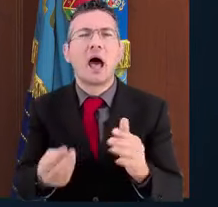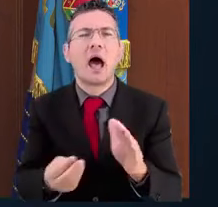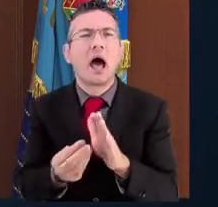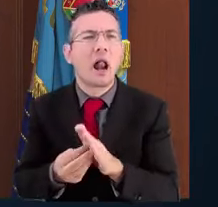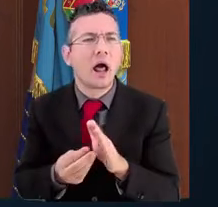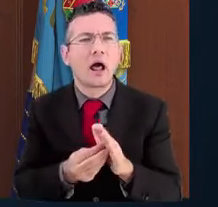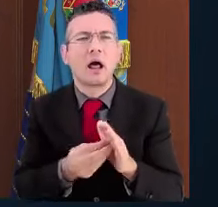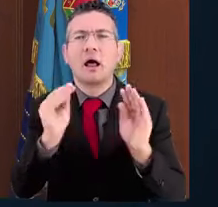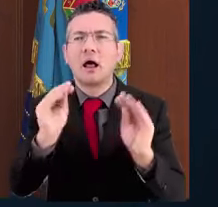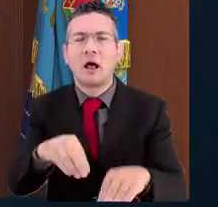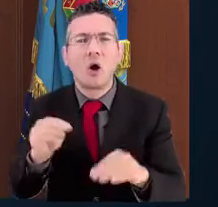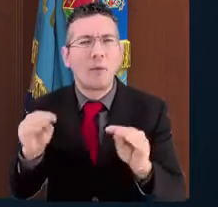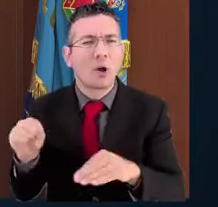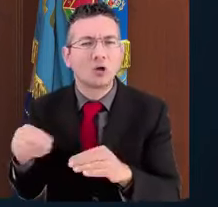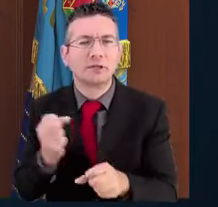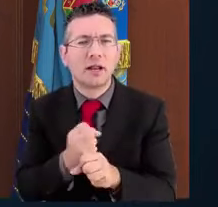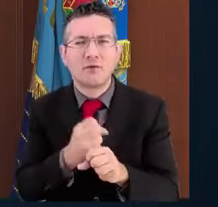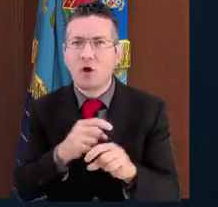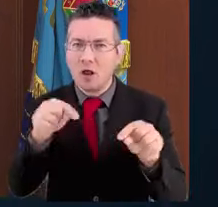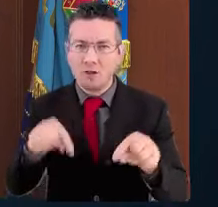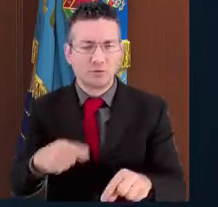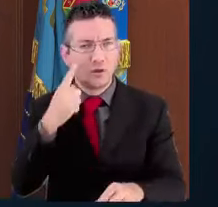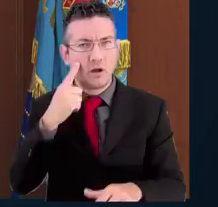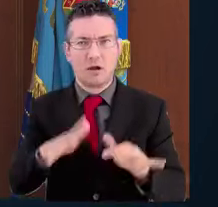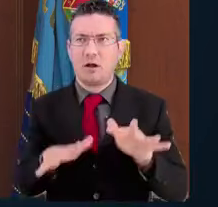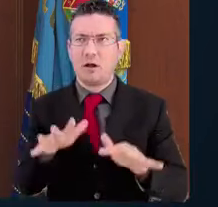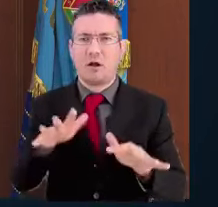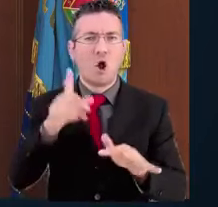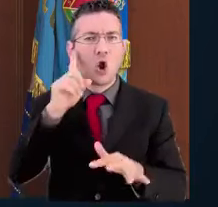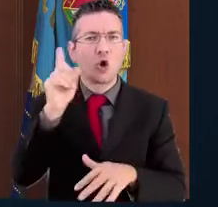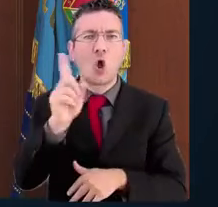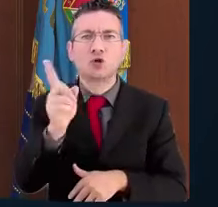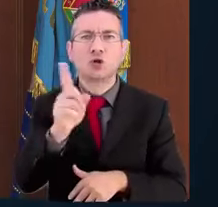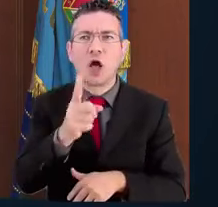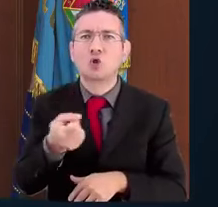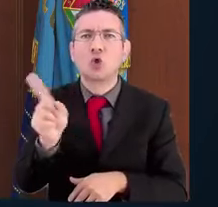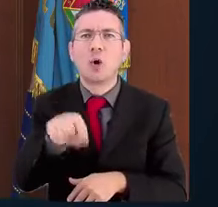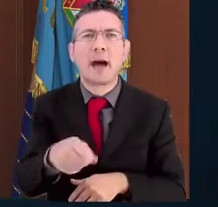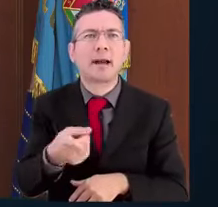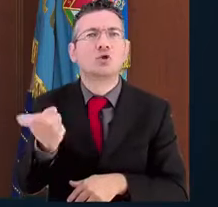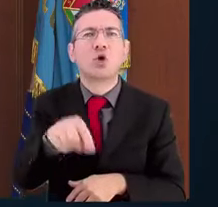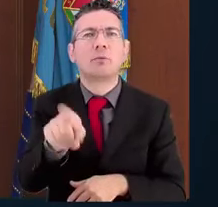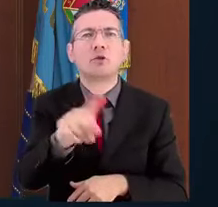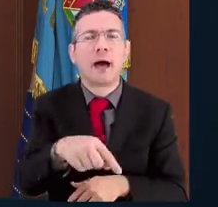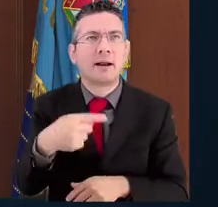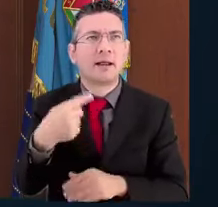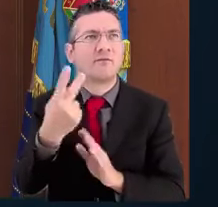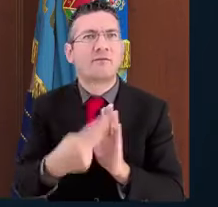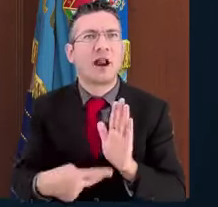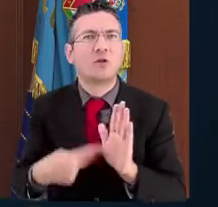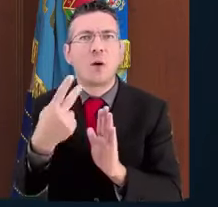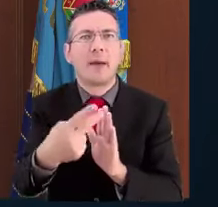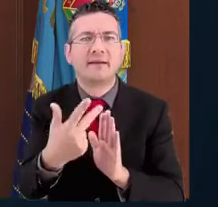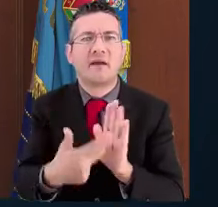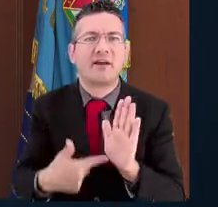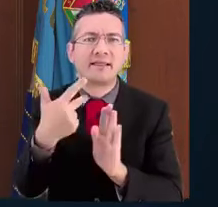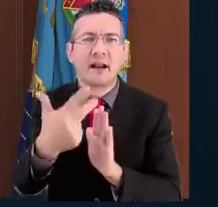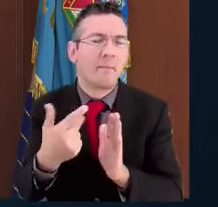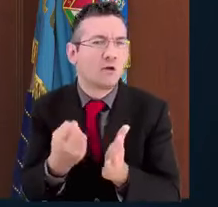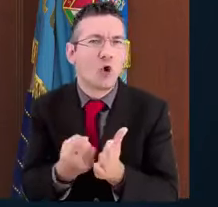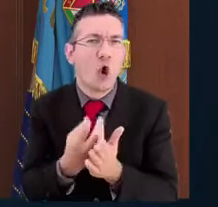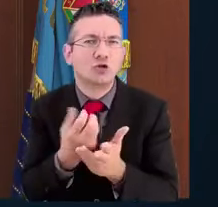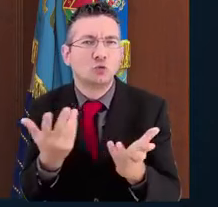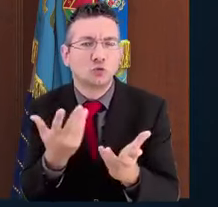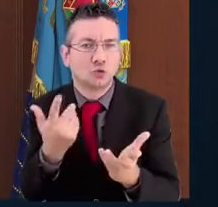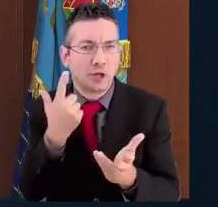perché ancora adesso si discute di quello che capiterà domani dopodomani o probabilmente fra due o tre mesi in queste condizioni ritrovare